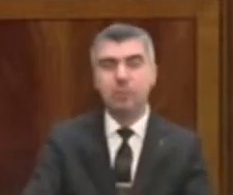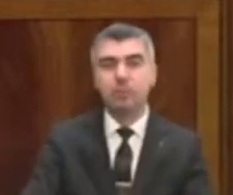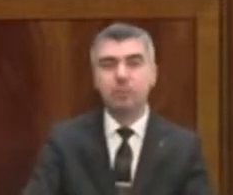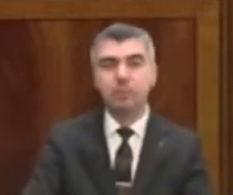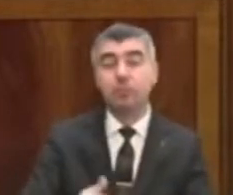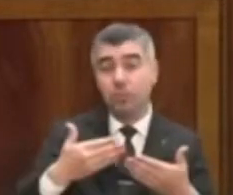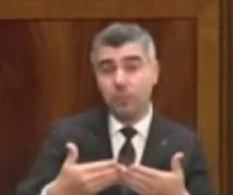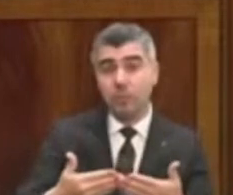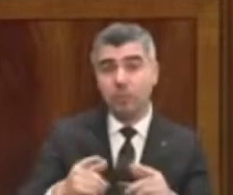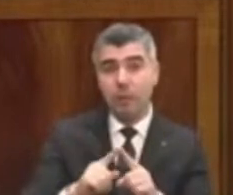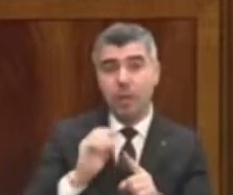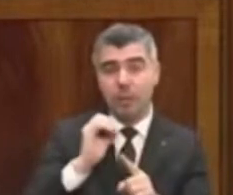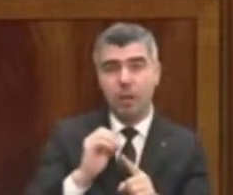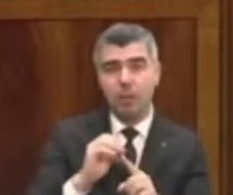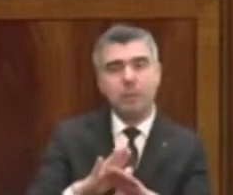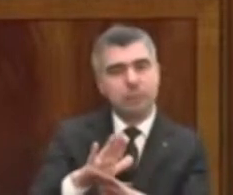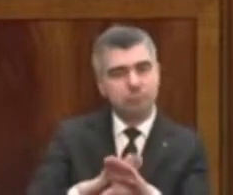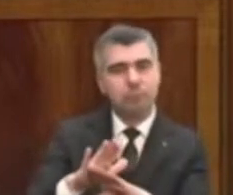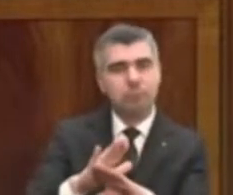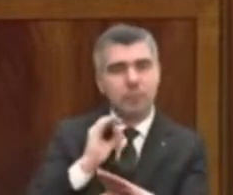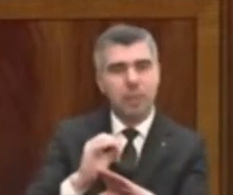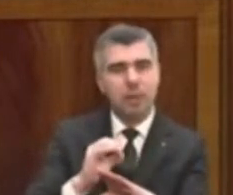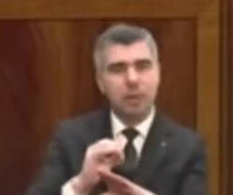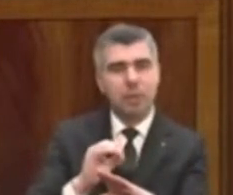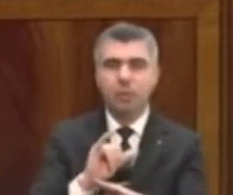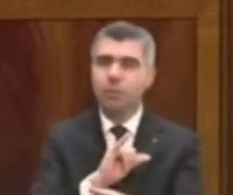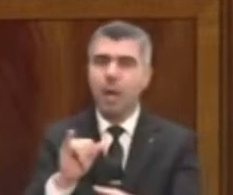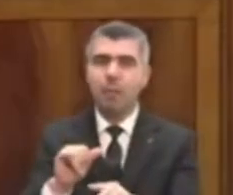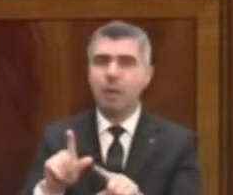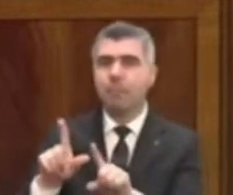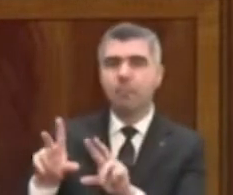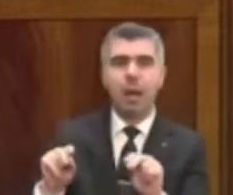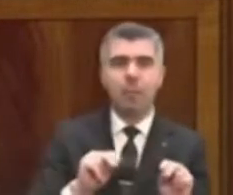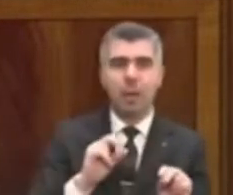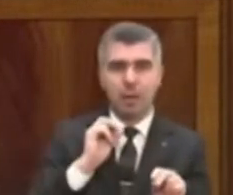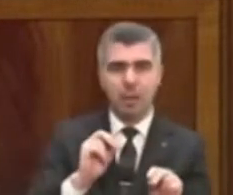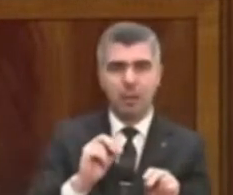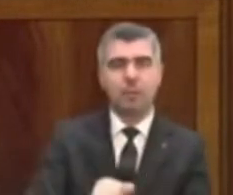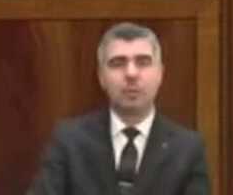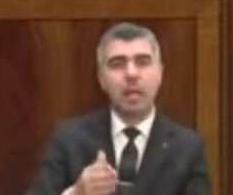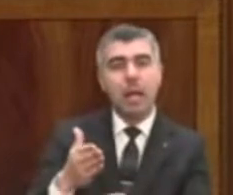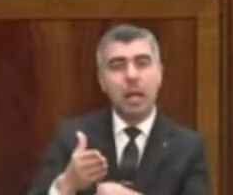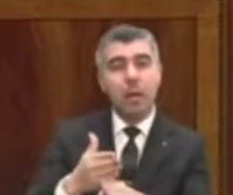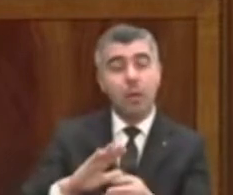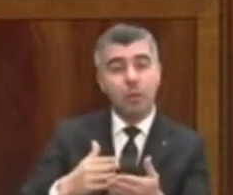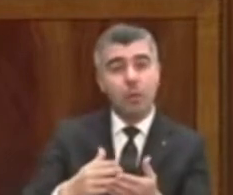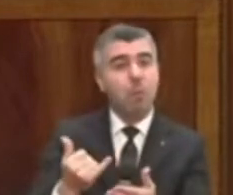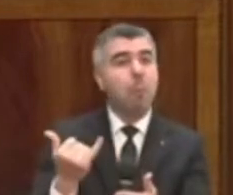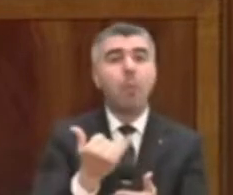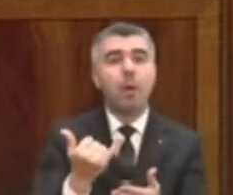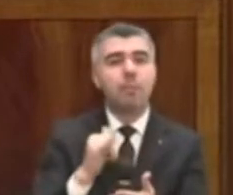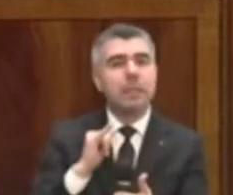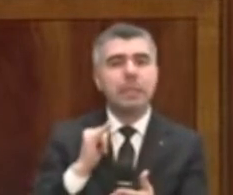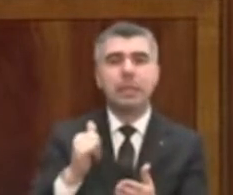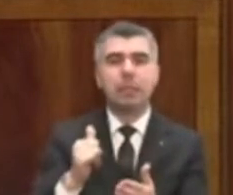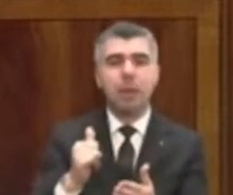شجعان فنرجوكم أن تكفوا عن هذه الأساليب الملتوية آنذاك. ستجدون كما وجدتم